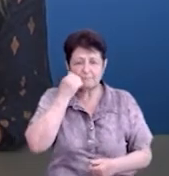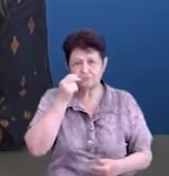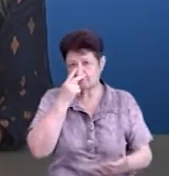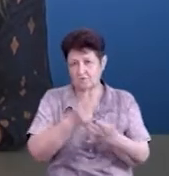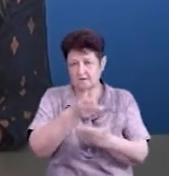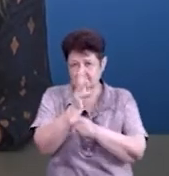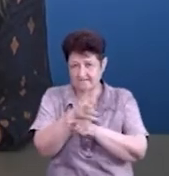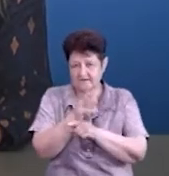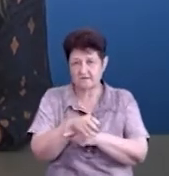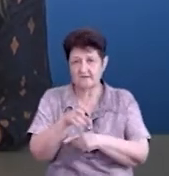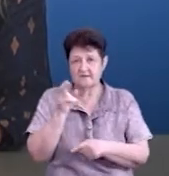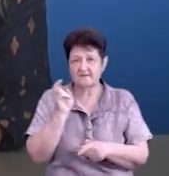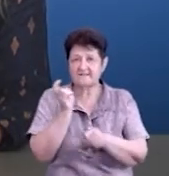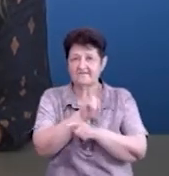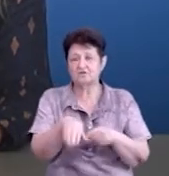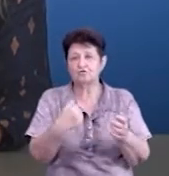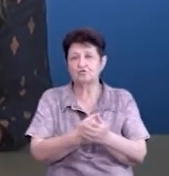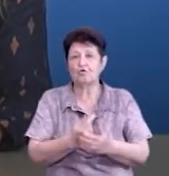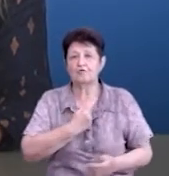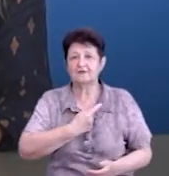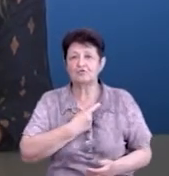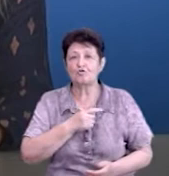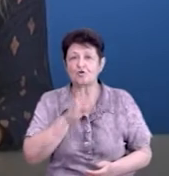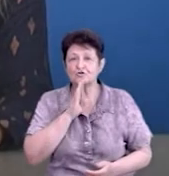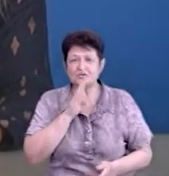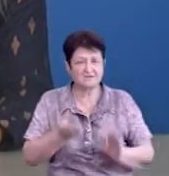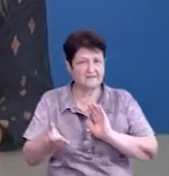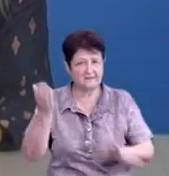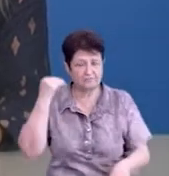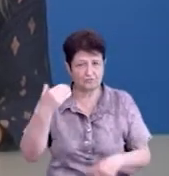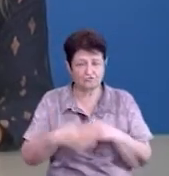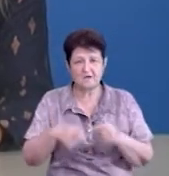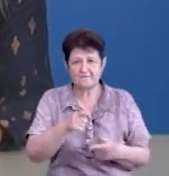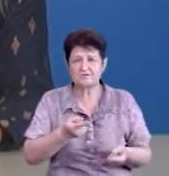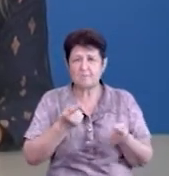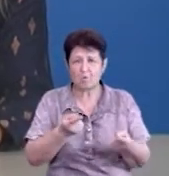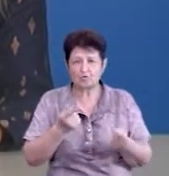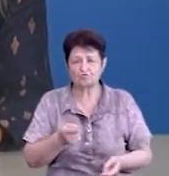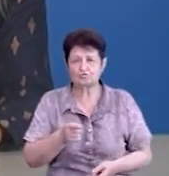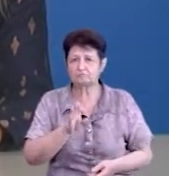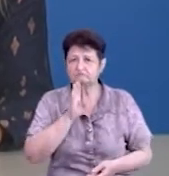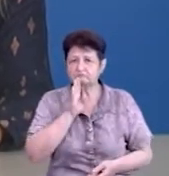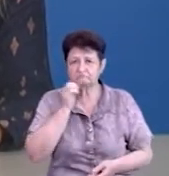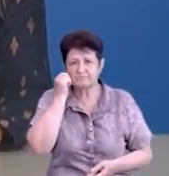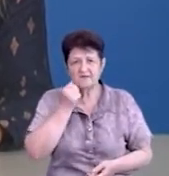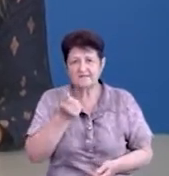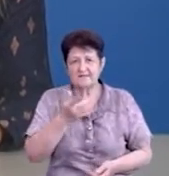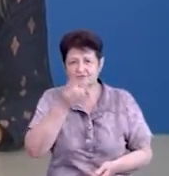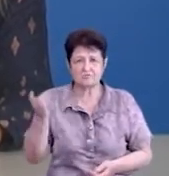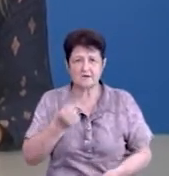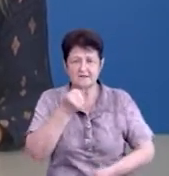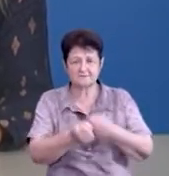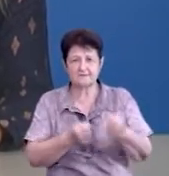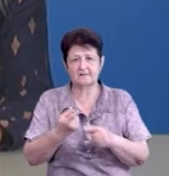мережу TikTok, навідувалися до одинокої жінки, як мінімум, з минулої осені. Вони погрожували старенькій, декілька разів її били. Про